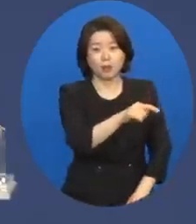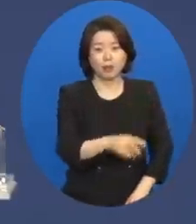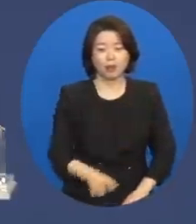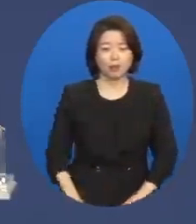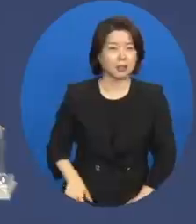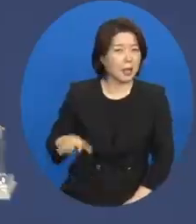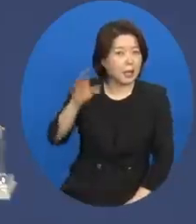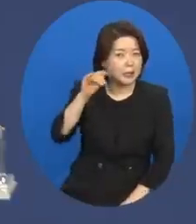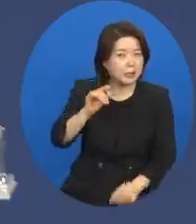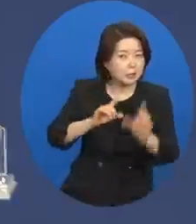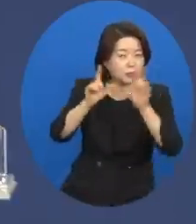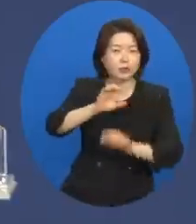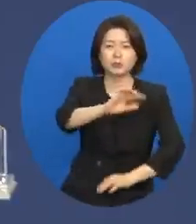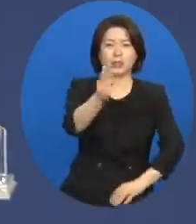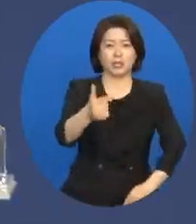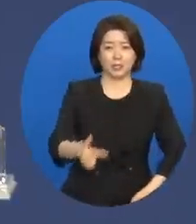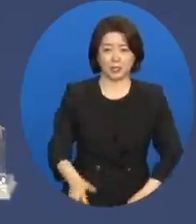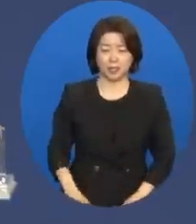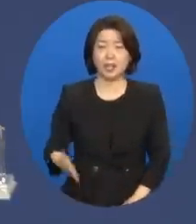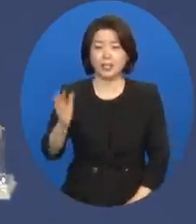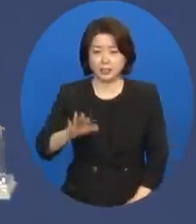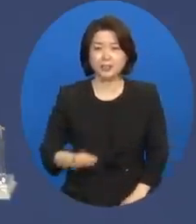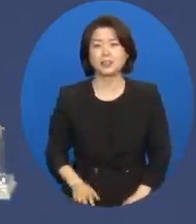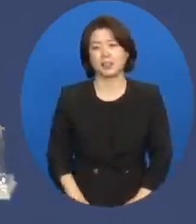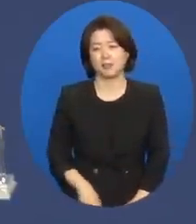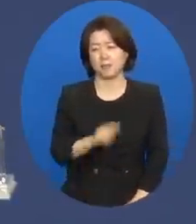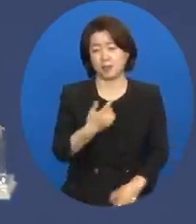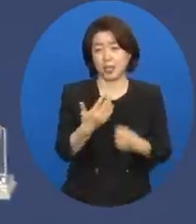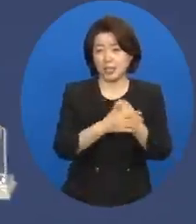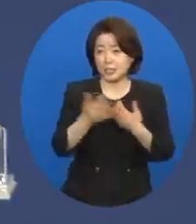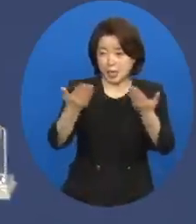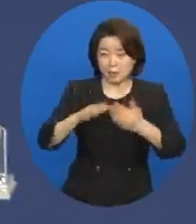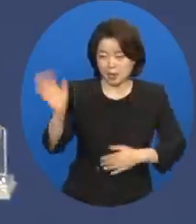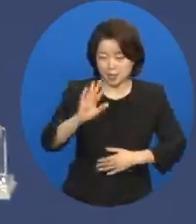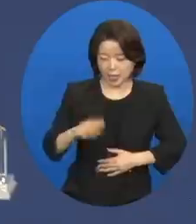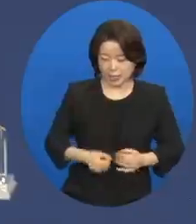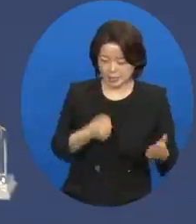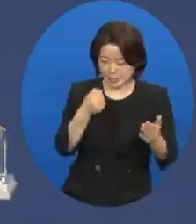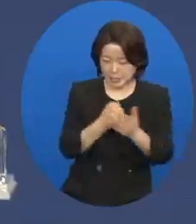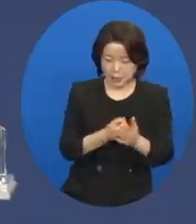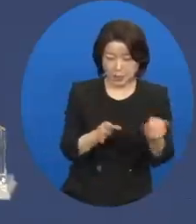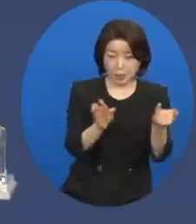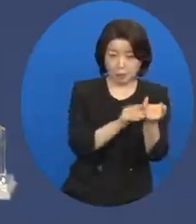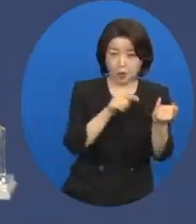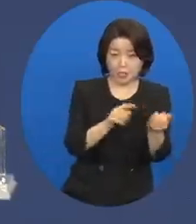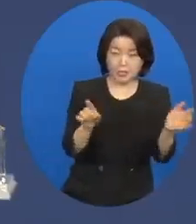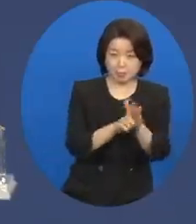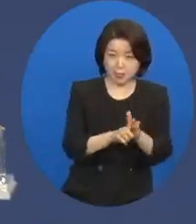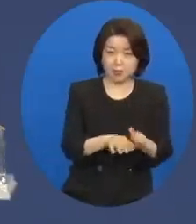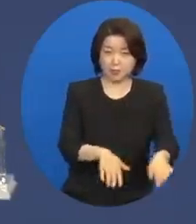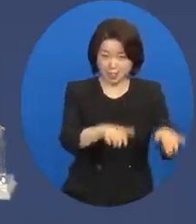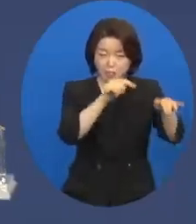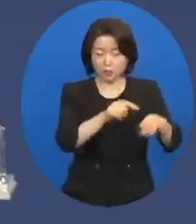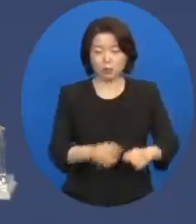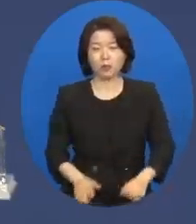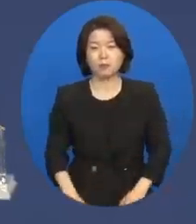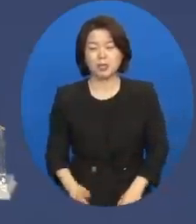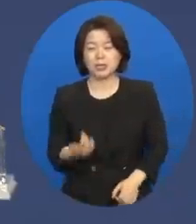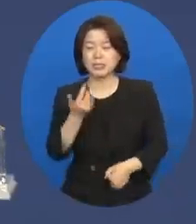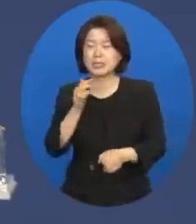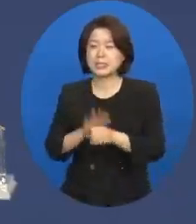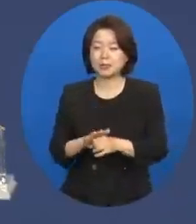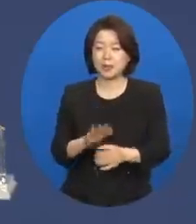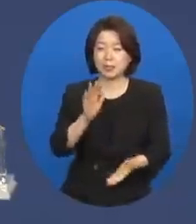자세가 안 돼 있어요. 그런데 이렇게 은혜를 안 받기로 작정한 모태 신앙들도요. 기가 막히게 열정이 살아난 때가